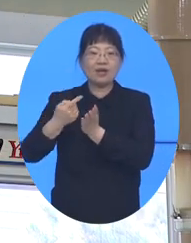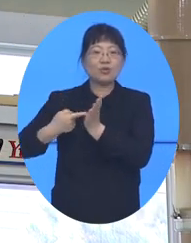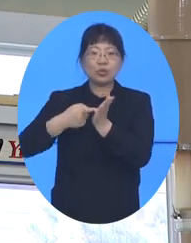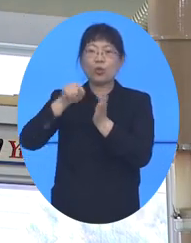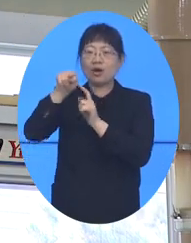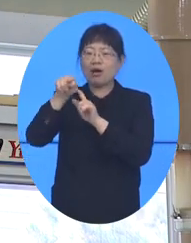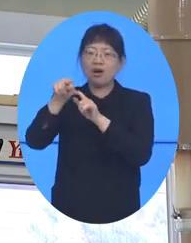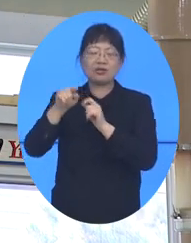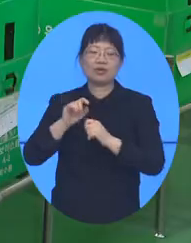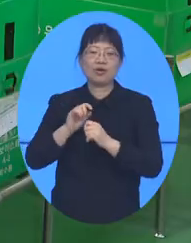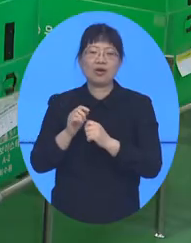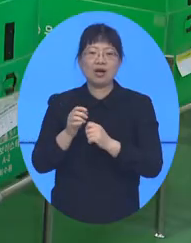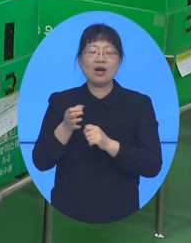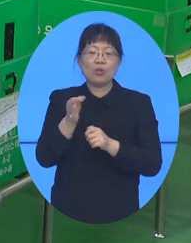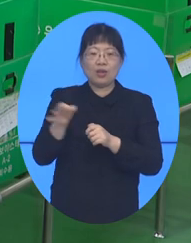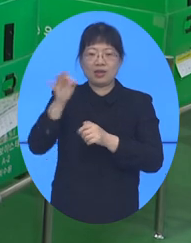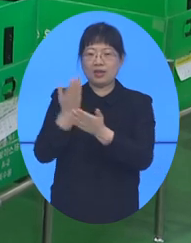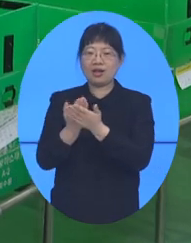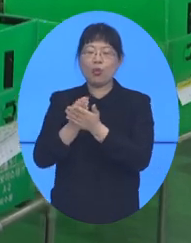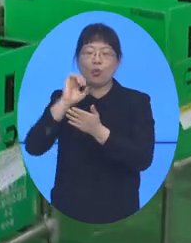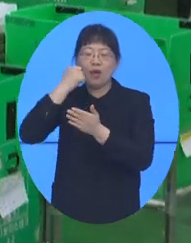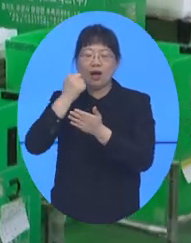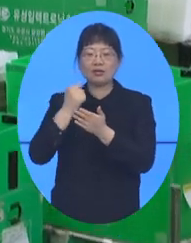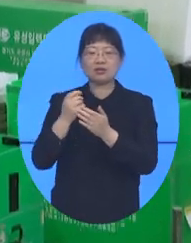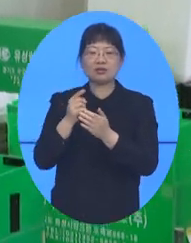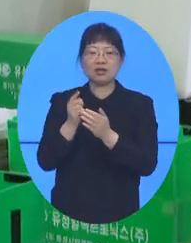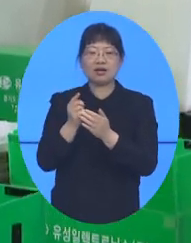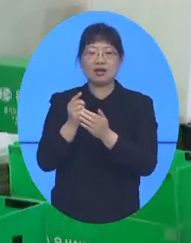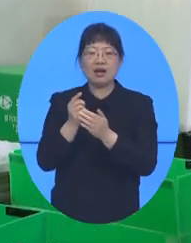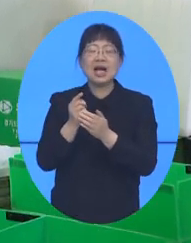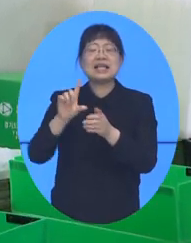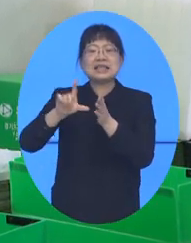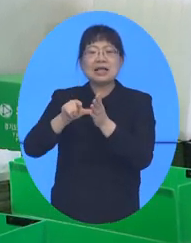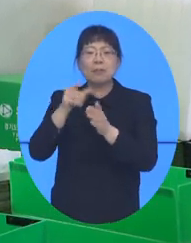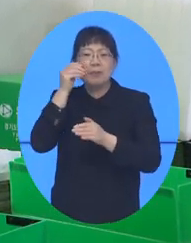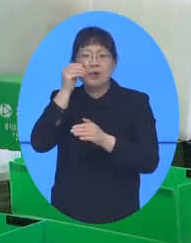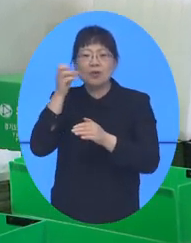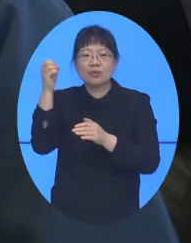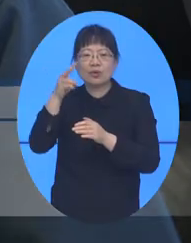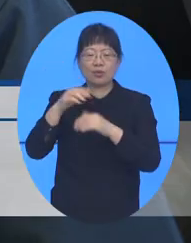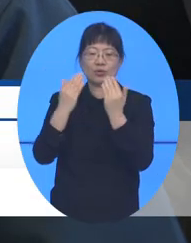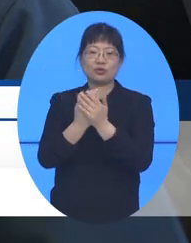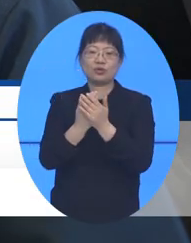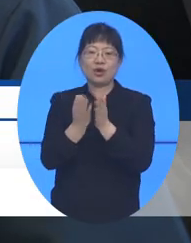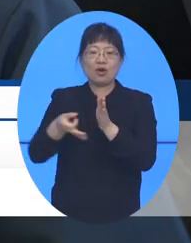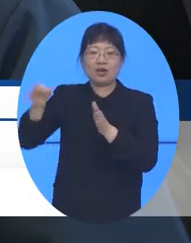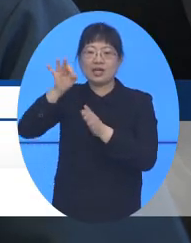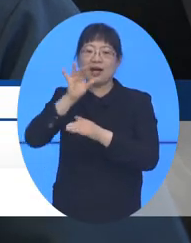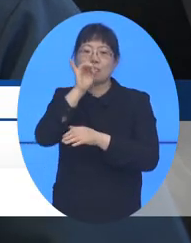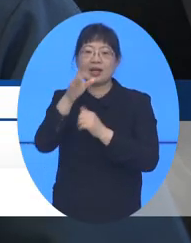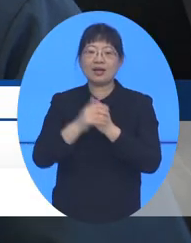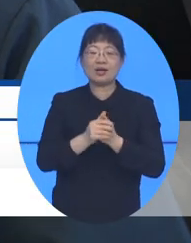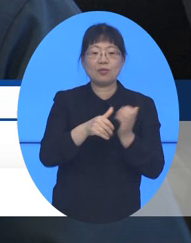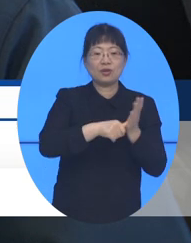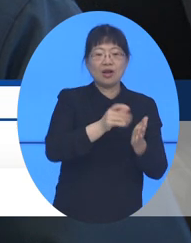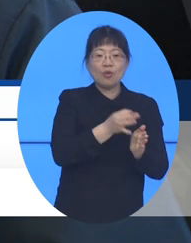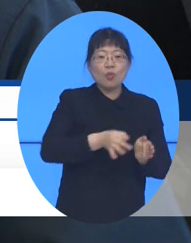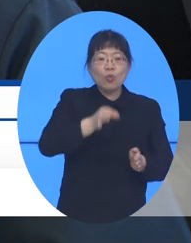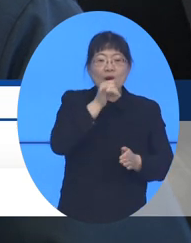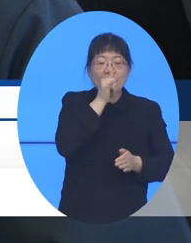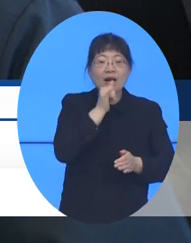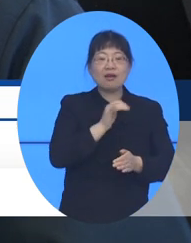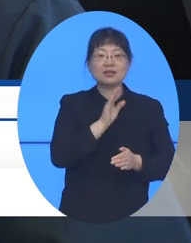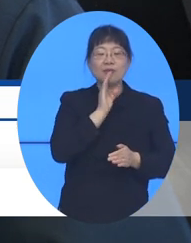않습니다. 반영이 되더라도 시간이 걸리거나 전부 반영되지는 않습니다. 그게 가격이 오른다고 해서